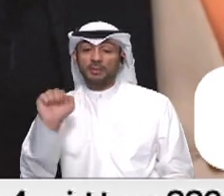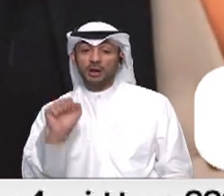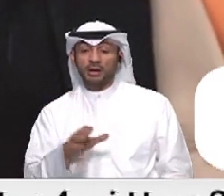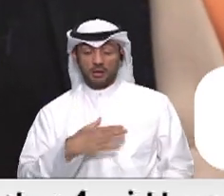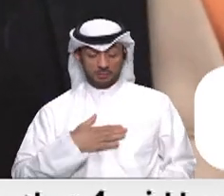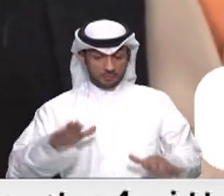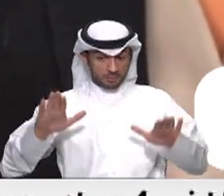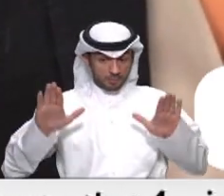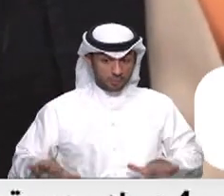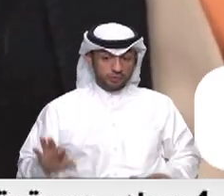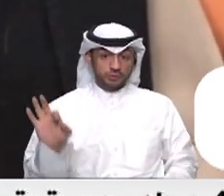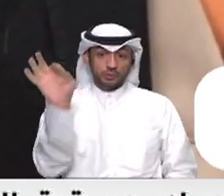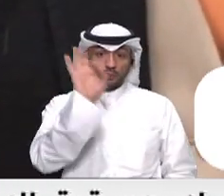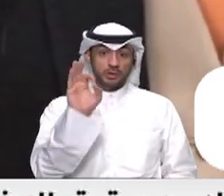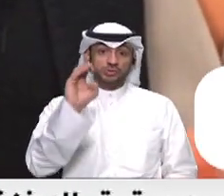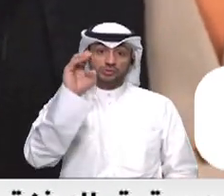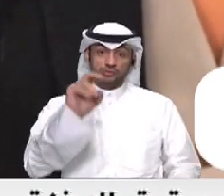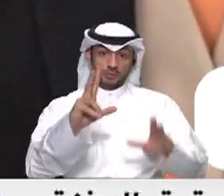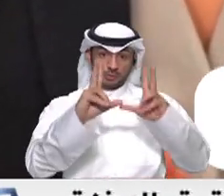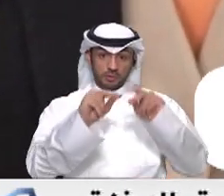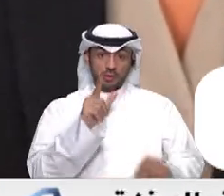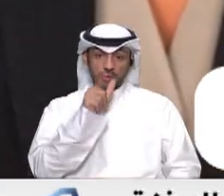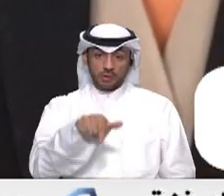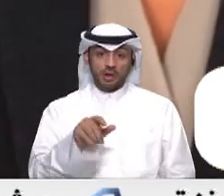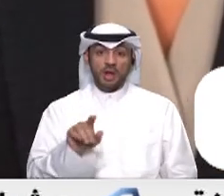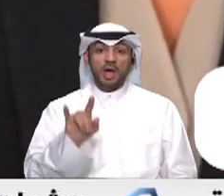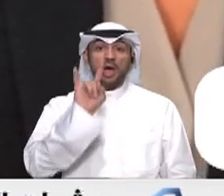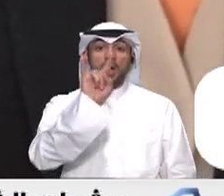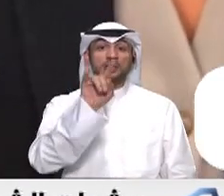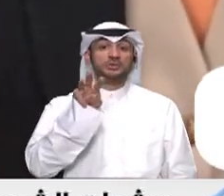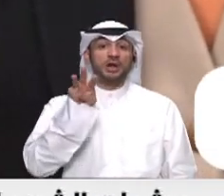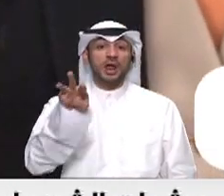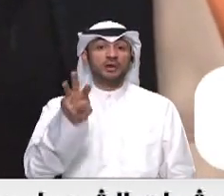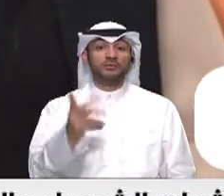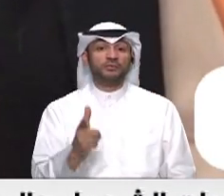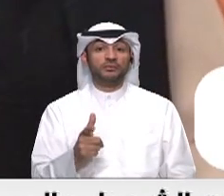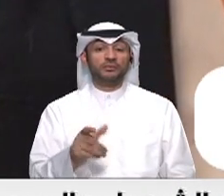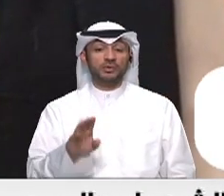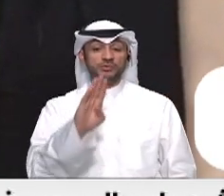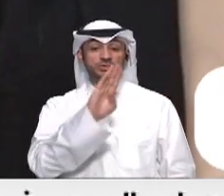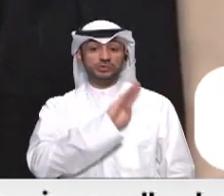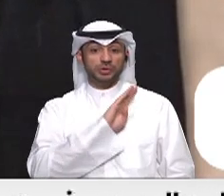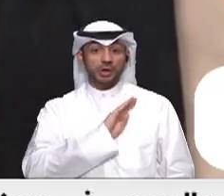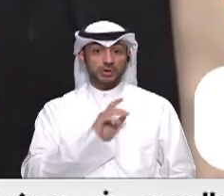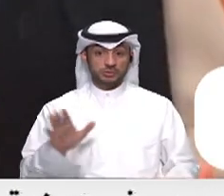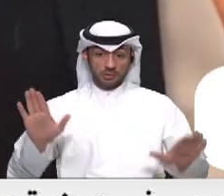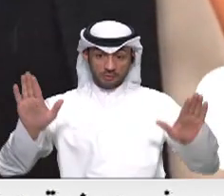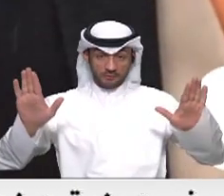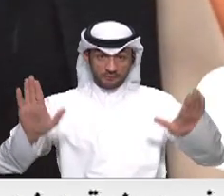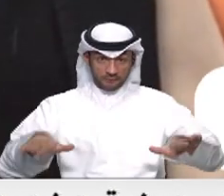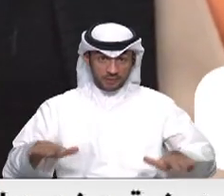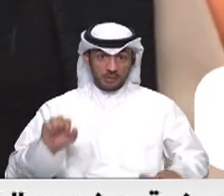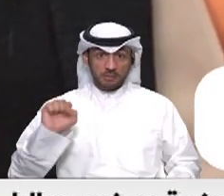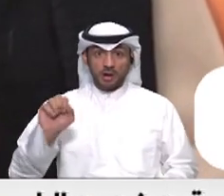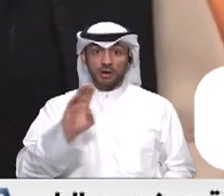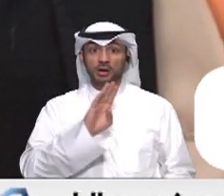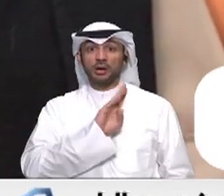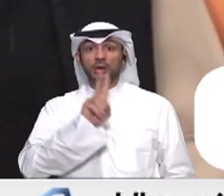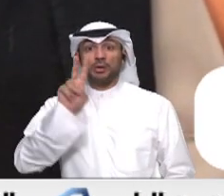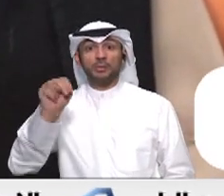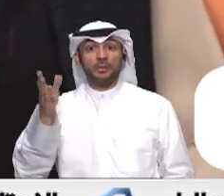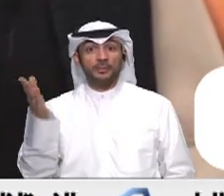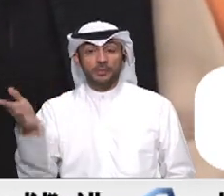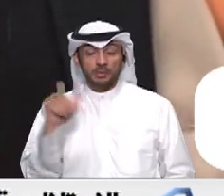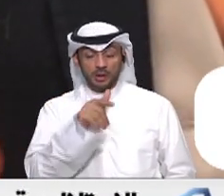الجنوب اللبناني، ونحن نتحدث عن حوالي 10,000 جندي، ليس برقم قليل، ولكن هناك طبعا